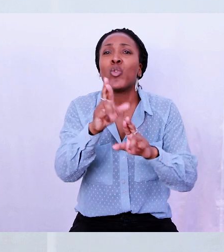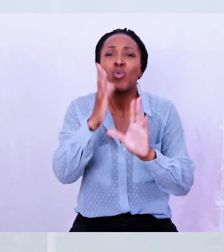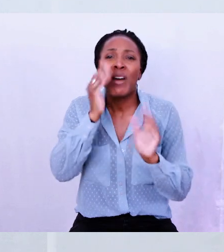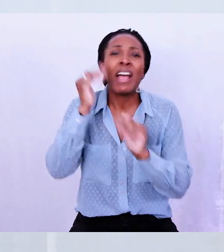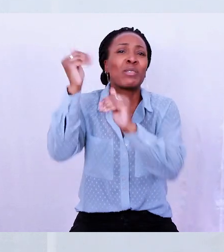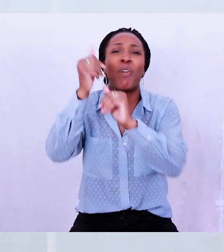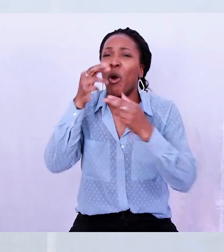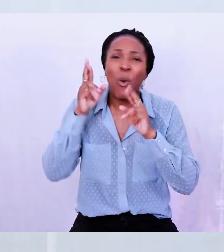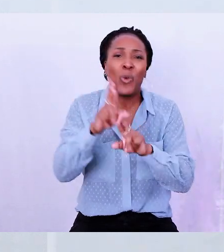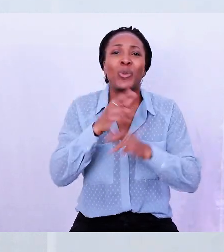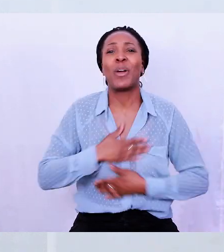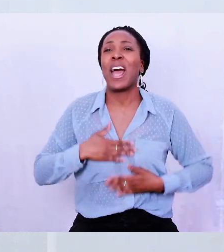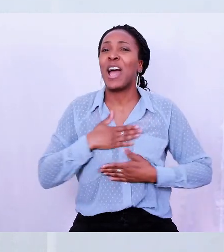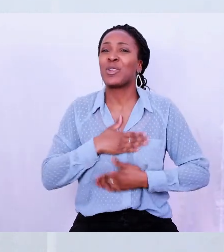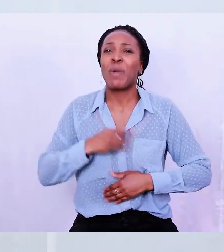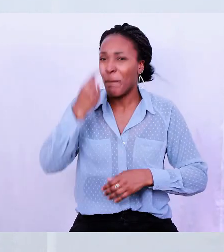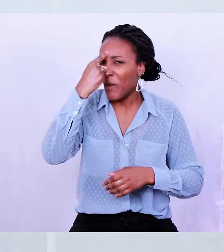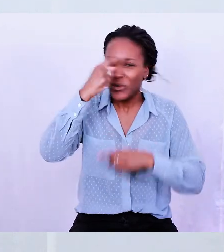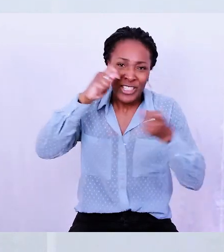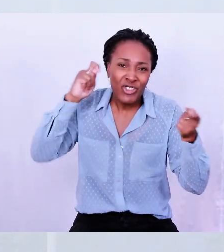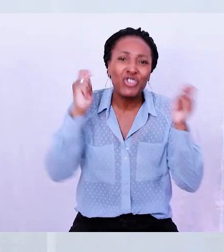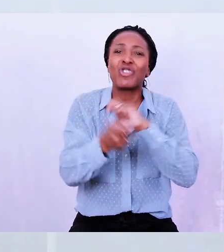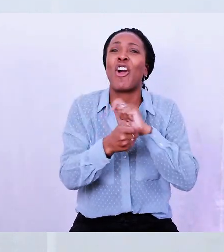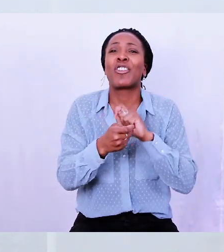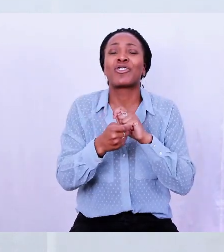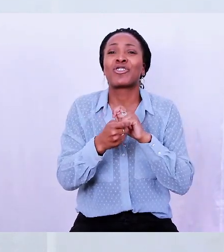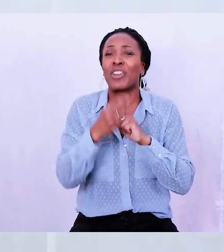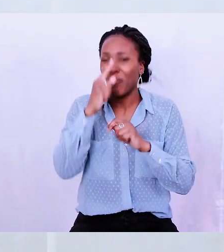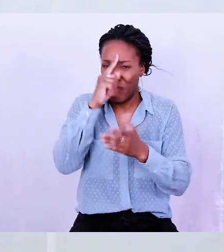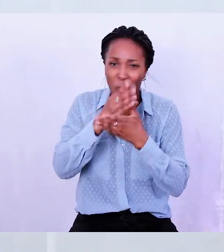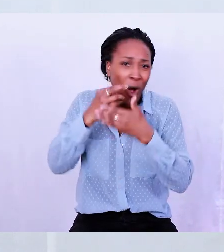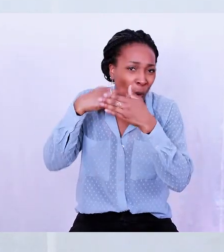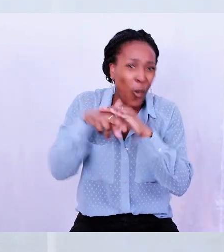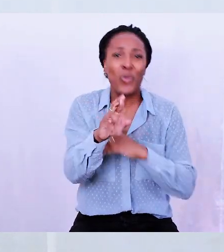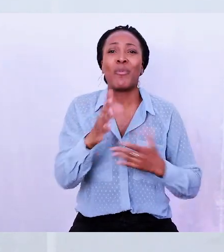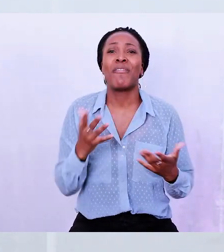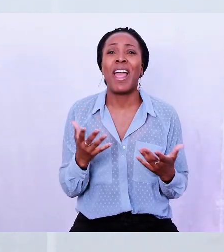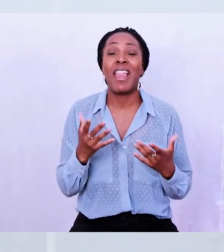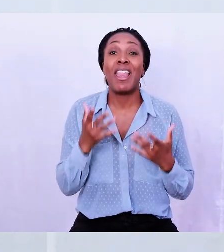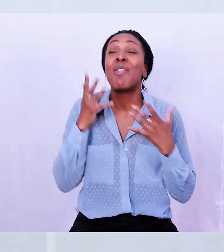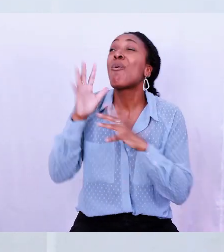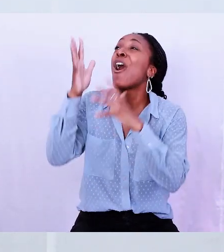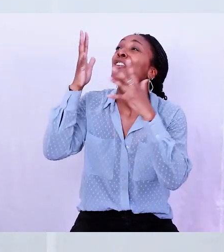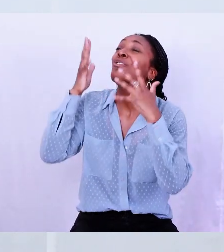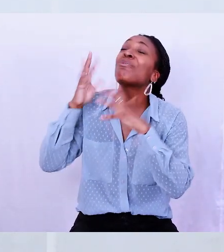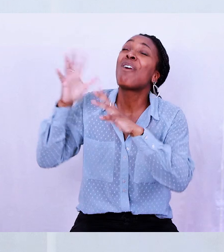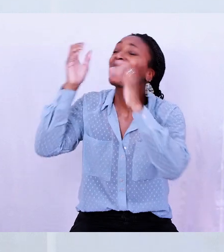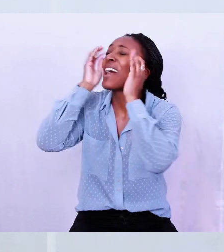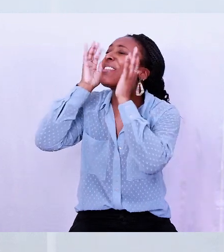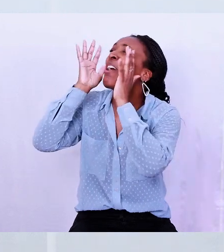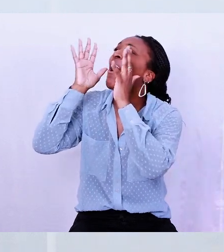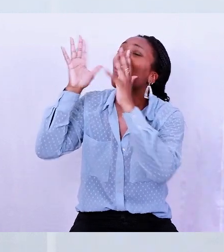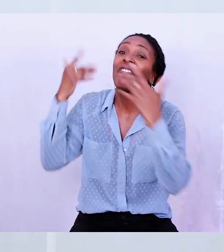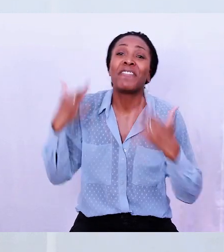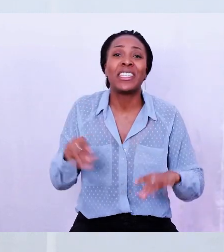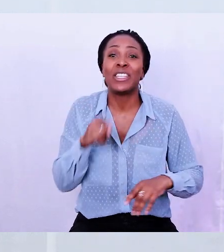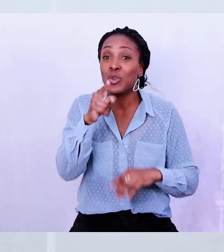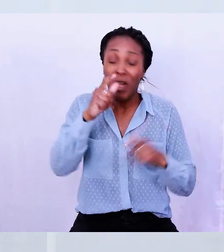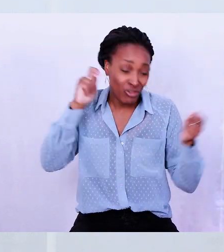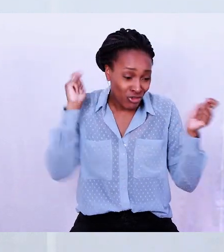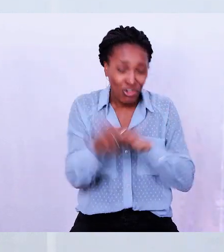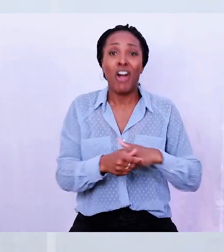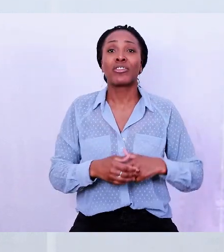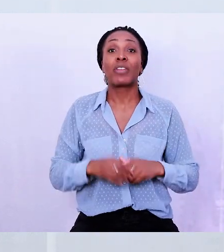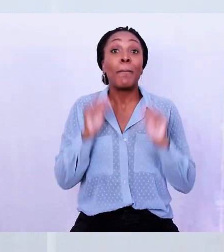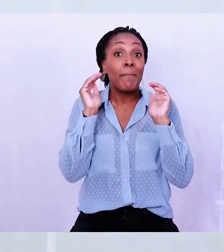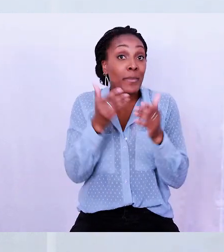la foi va être renouvelée, tes pensées vont être changées, et quand tu vas sortir de ce temps-là de louange et d'adoration, tu seras plus le